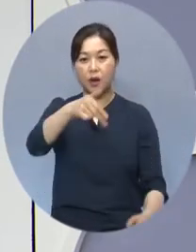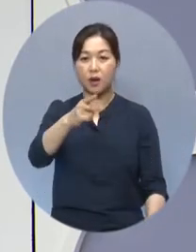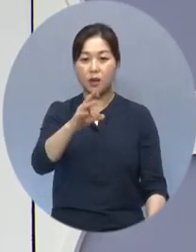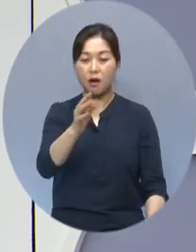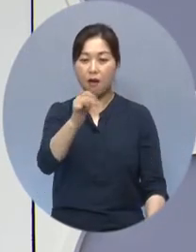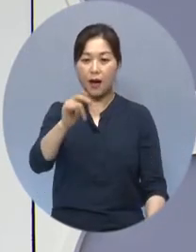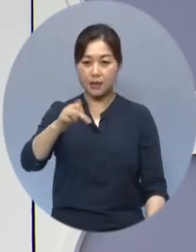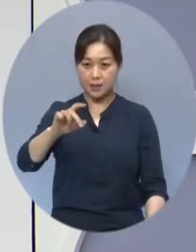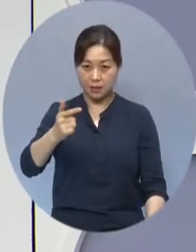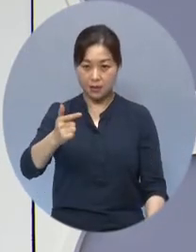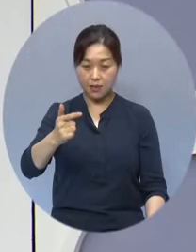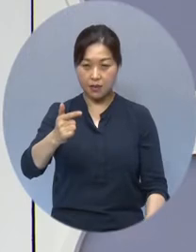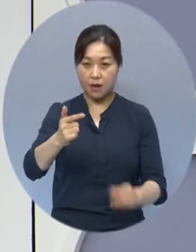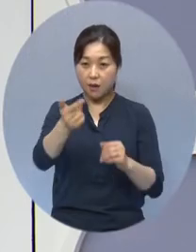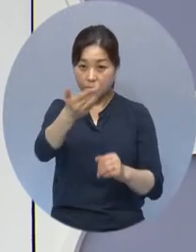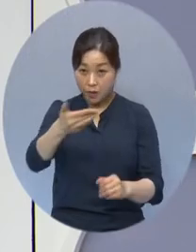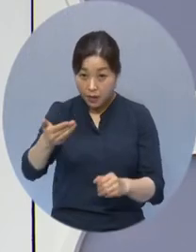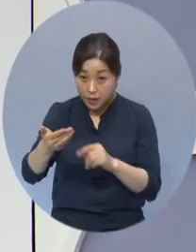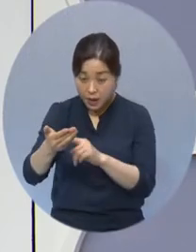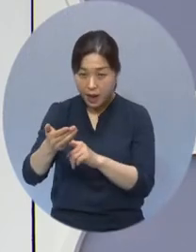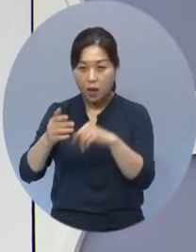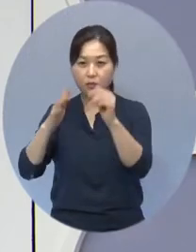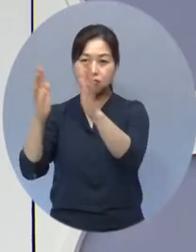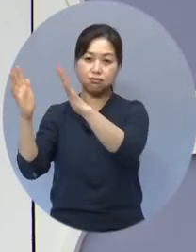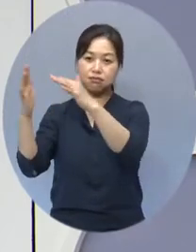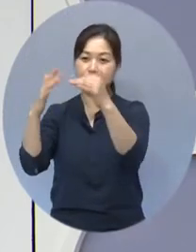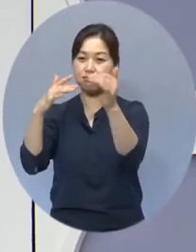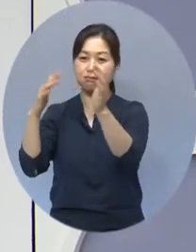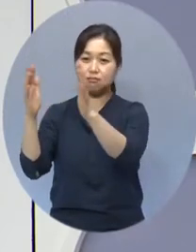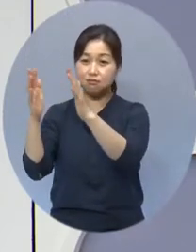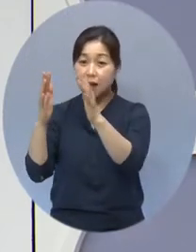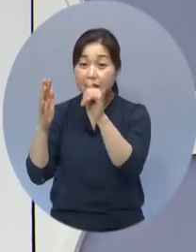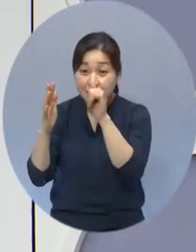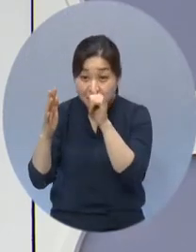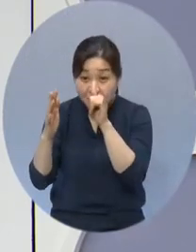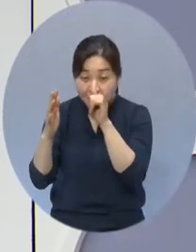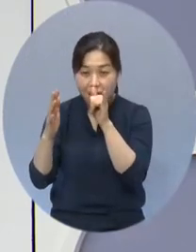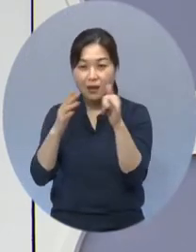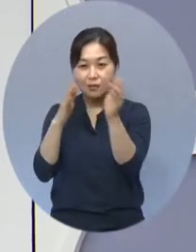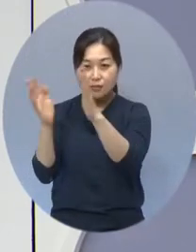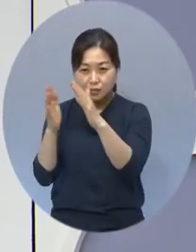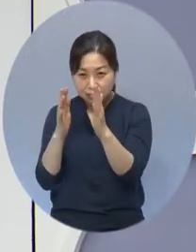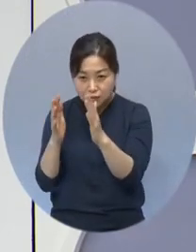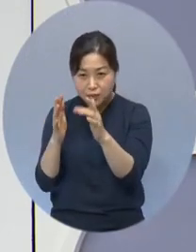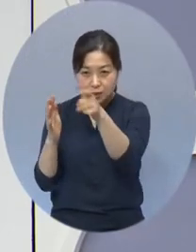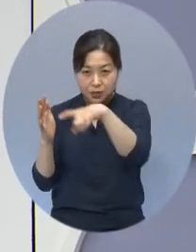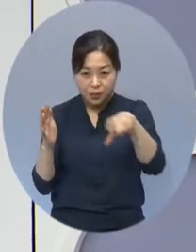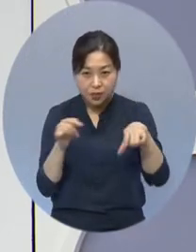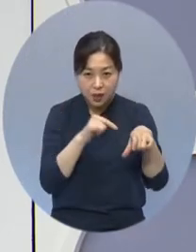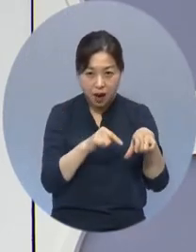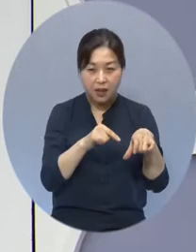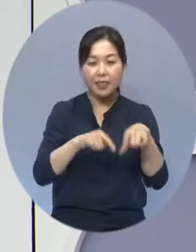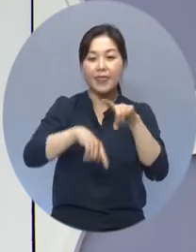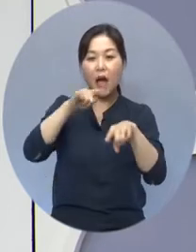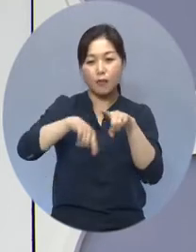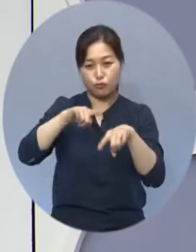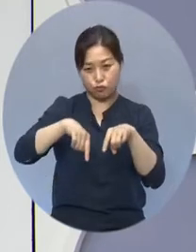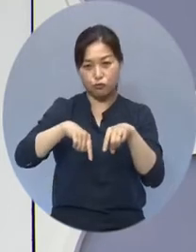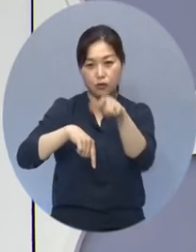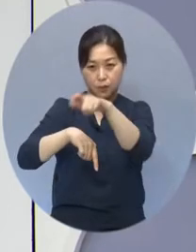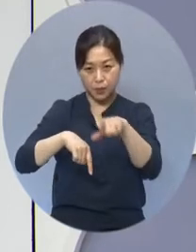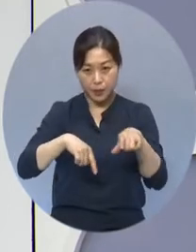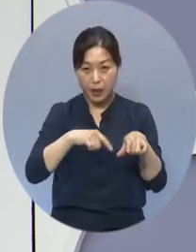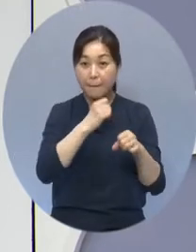형성된 갈대숲이 있어요. 그래서 그 갈대숲을 중앙에 이렇게 데크로 연결한 산책로를 만들어주면 그것도 아주